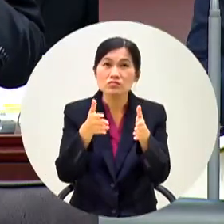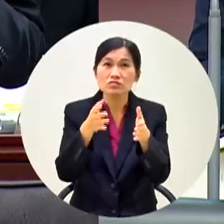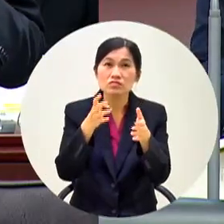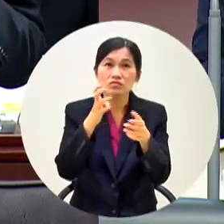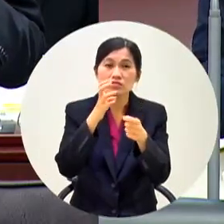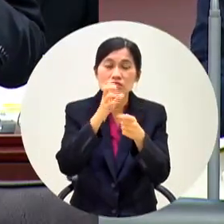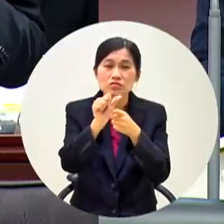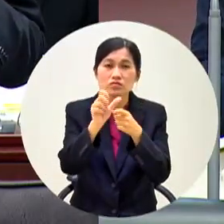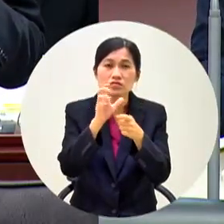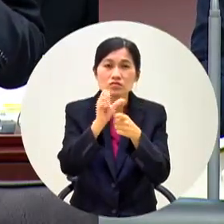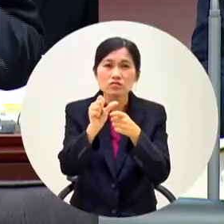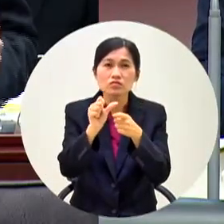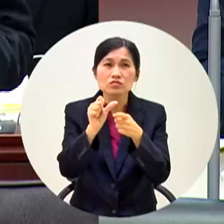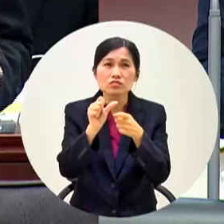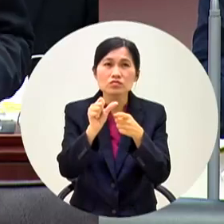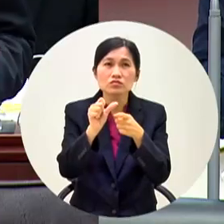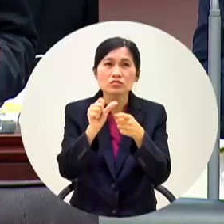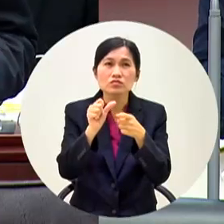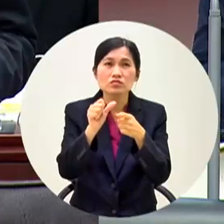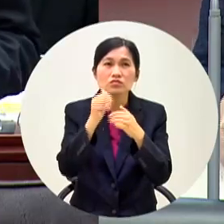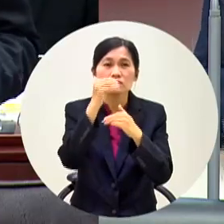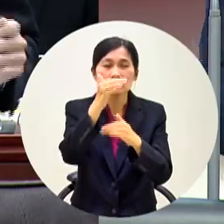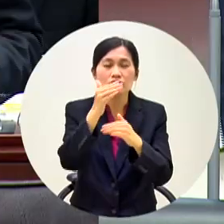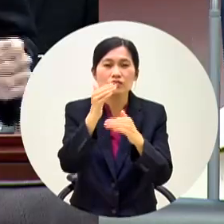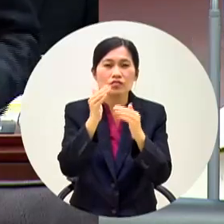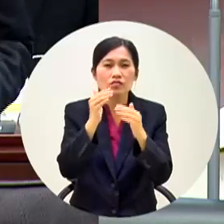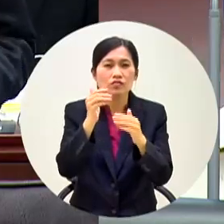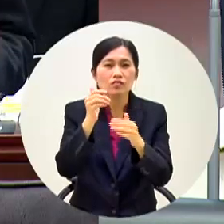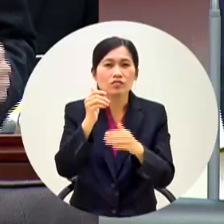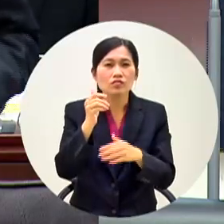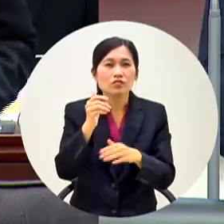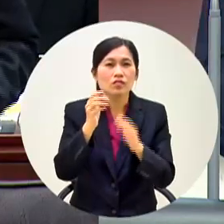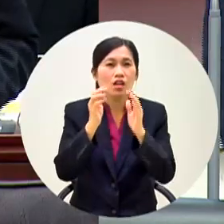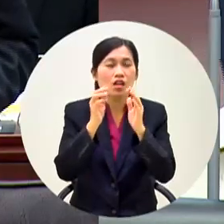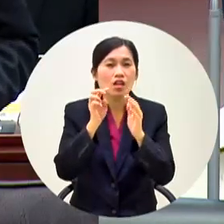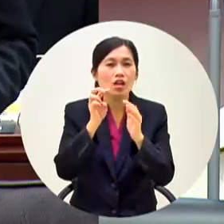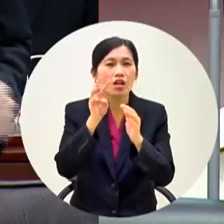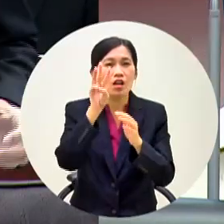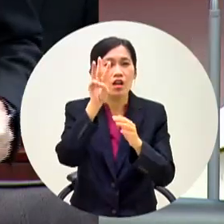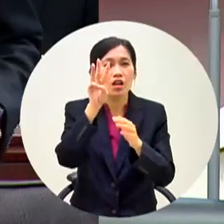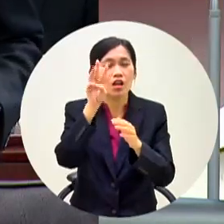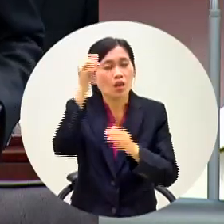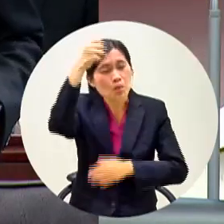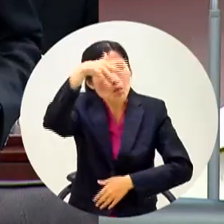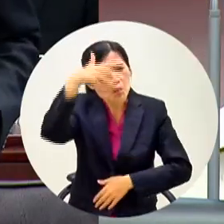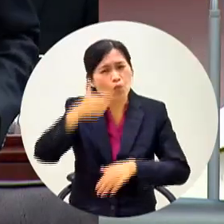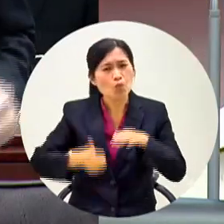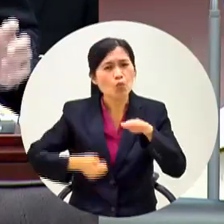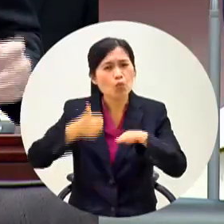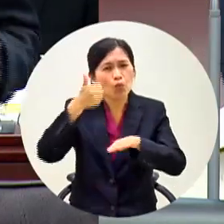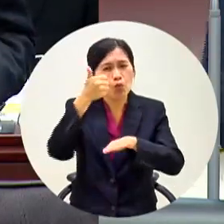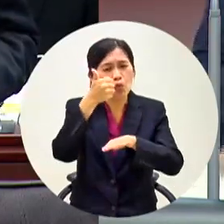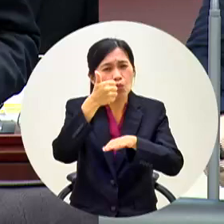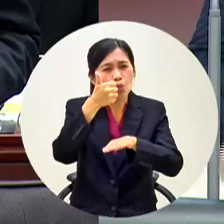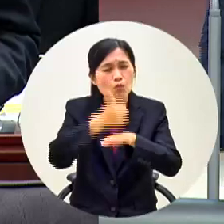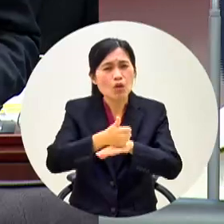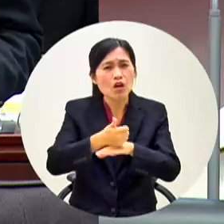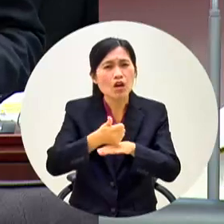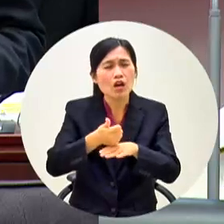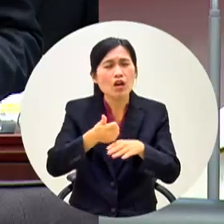已。 川普上任也没有重启谈判美牛的议题。我们台湾